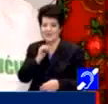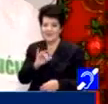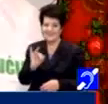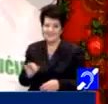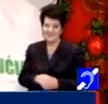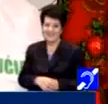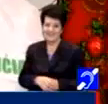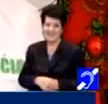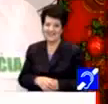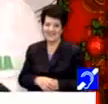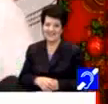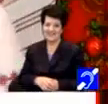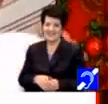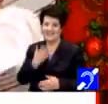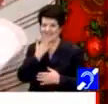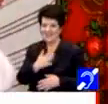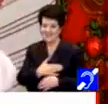și eu...